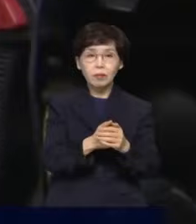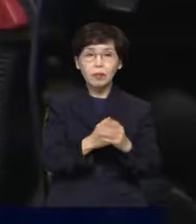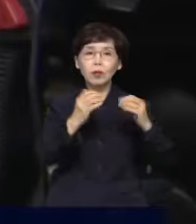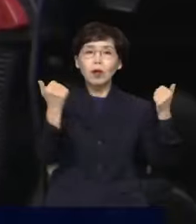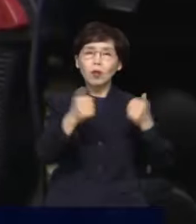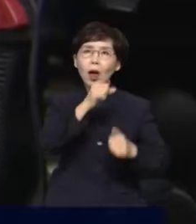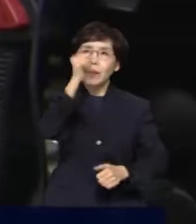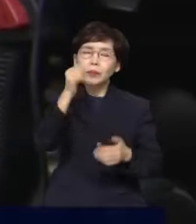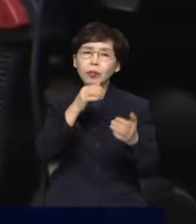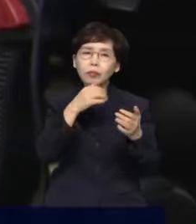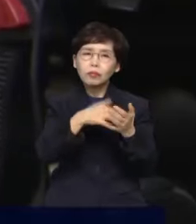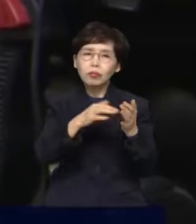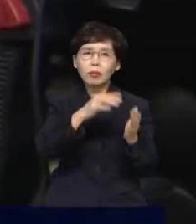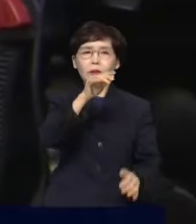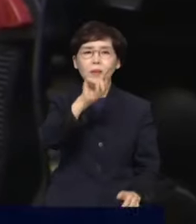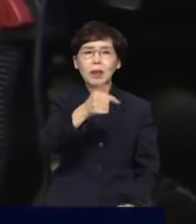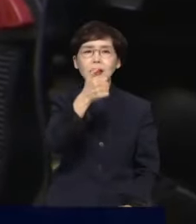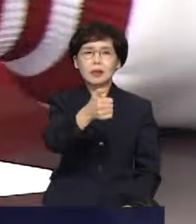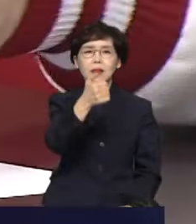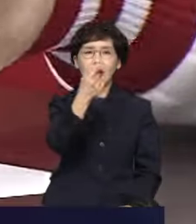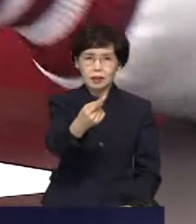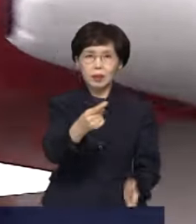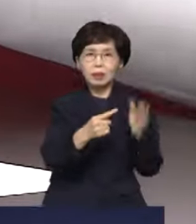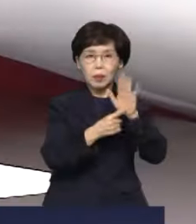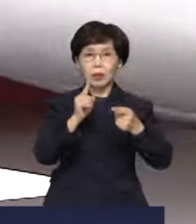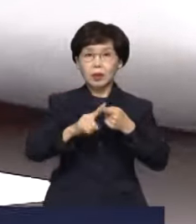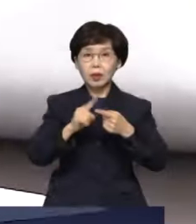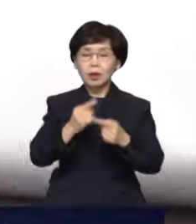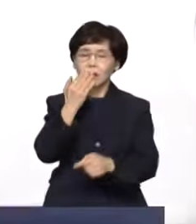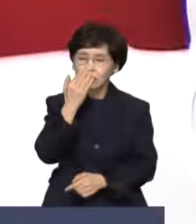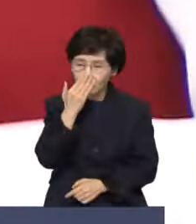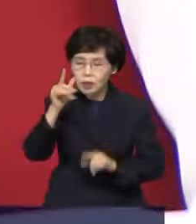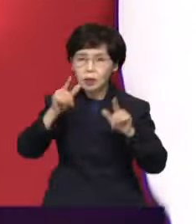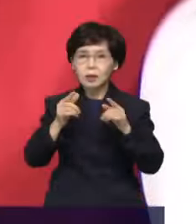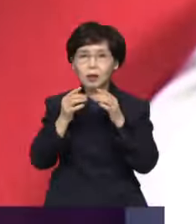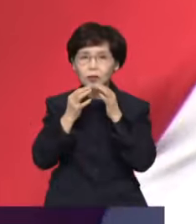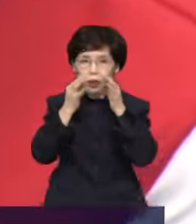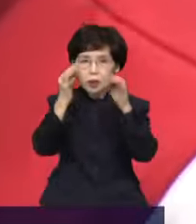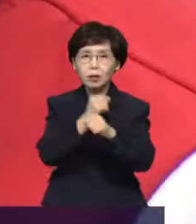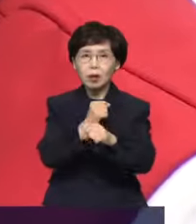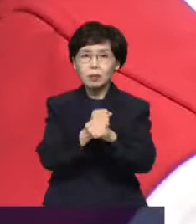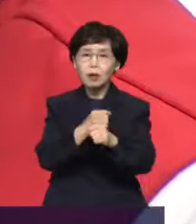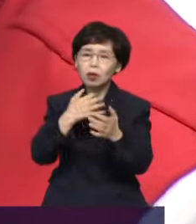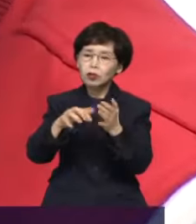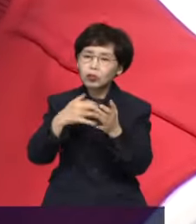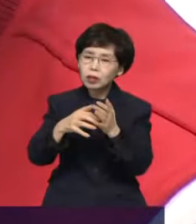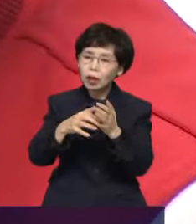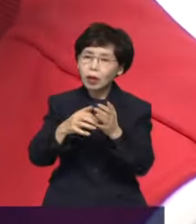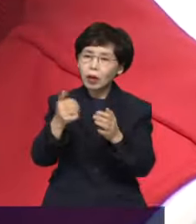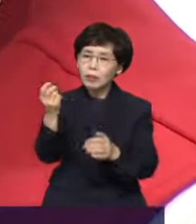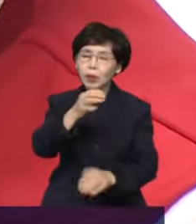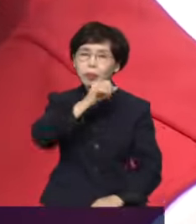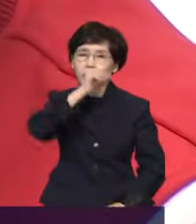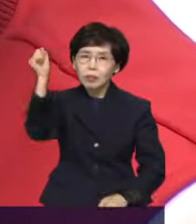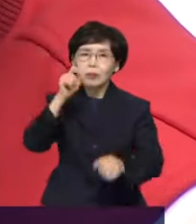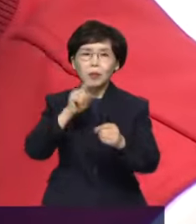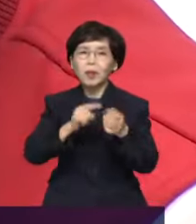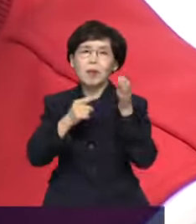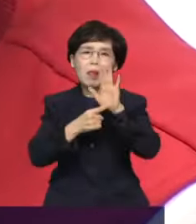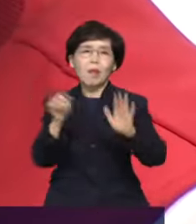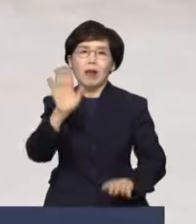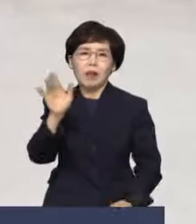목표로 151석을 언급한 데 대해선 낮은 자세로 최선을 다하겠다며 몇 석 목표라는 말을 하진 않을 거라고